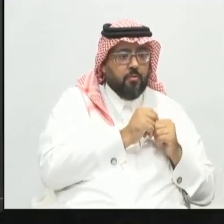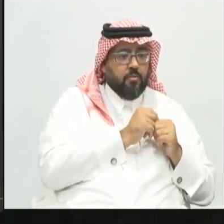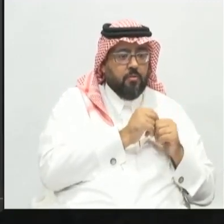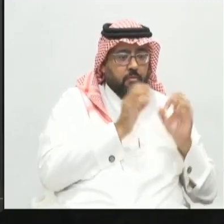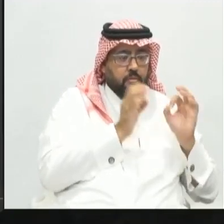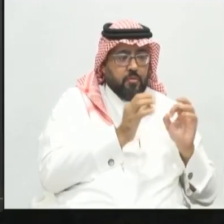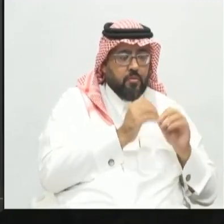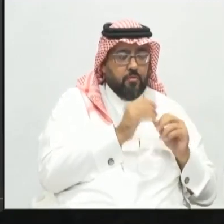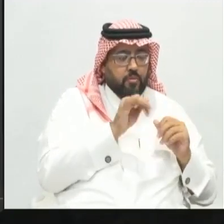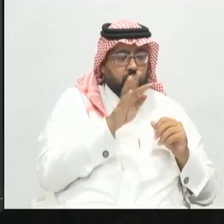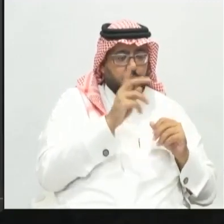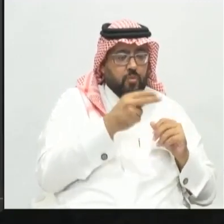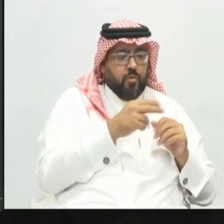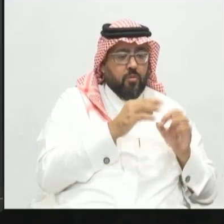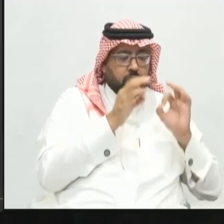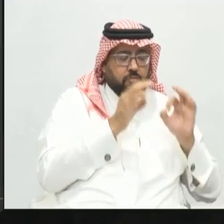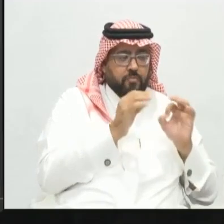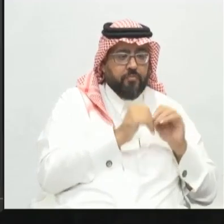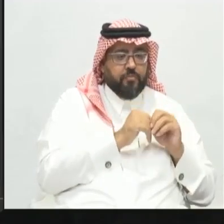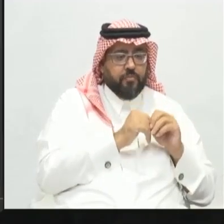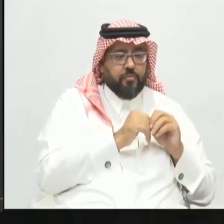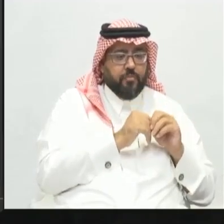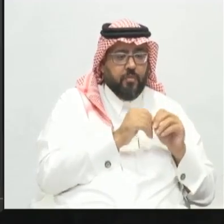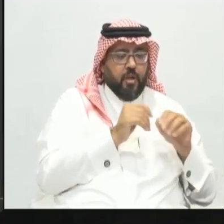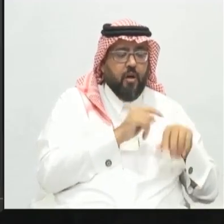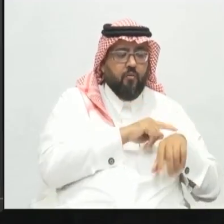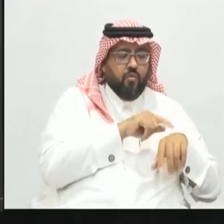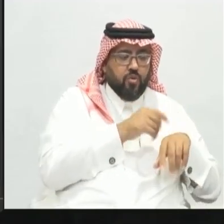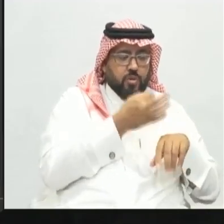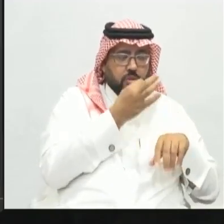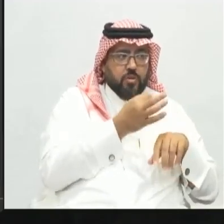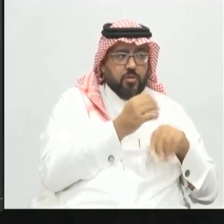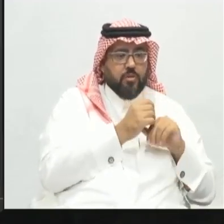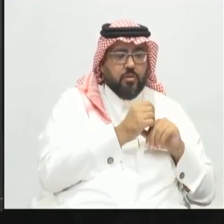انجاز المشروع باكمل وجه في حدود الميزانيه